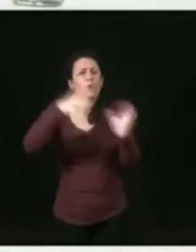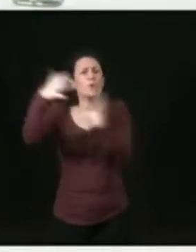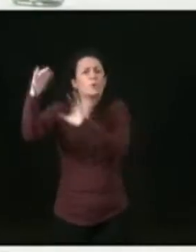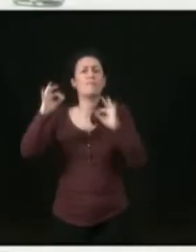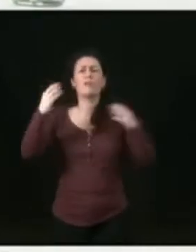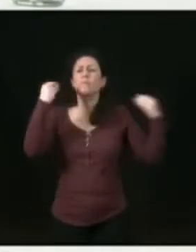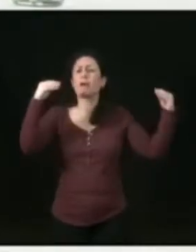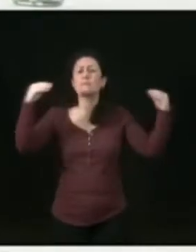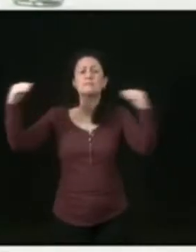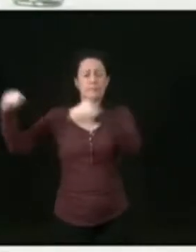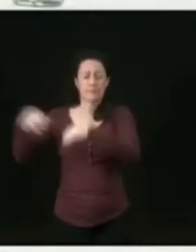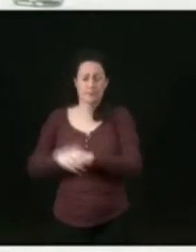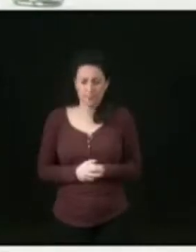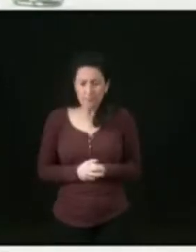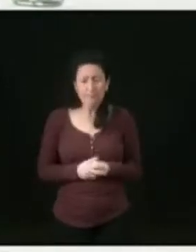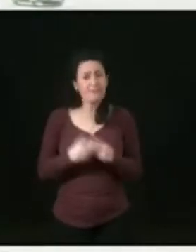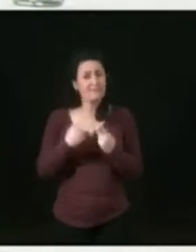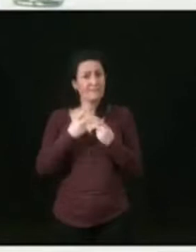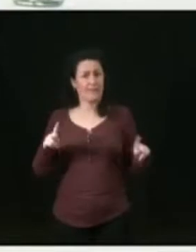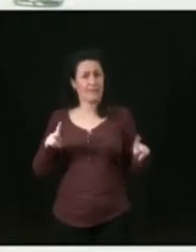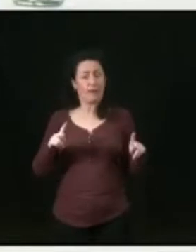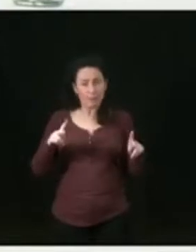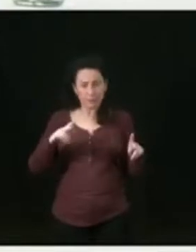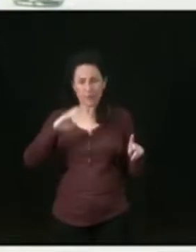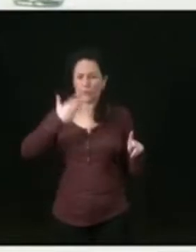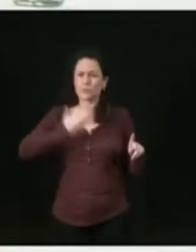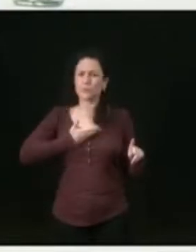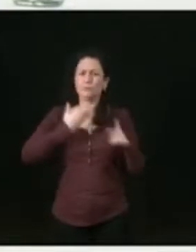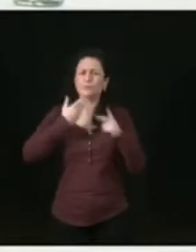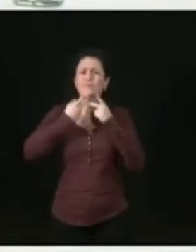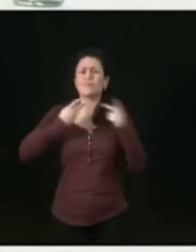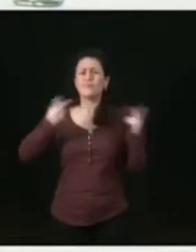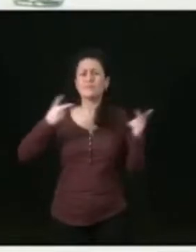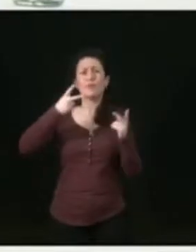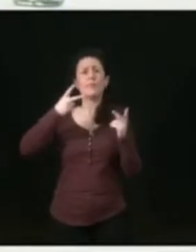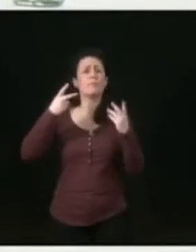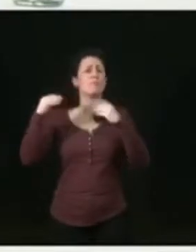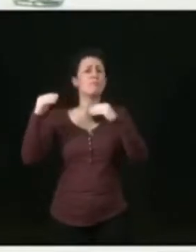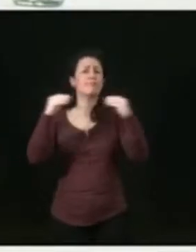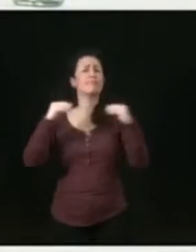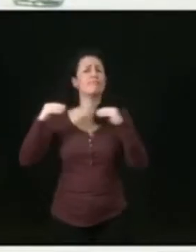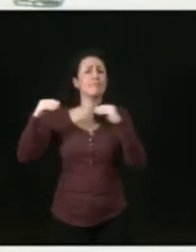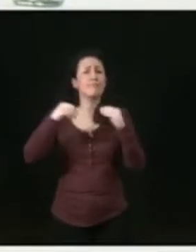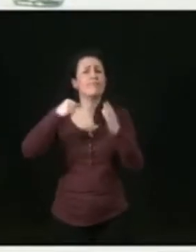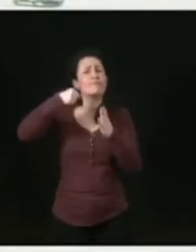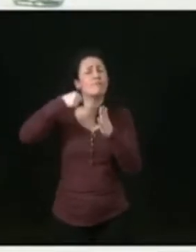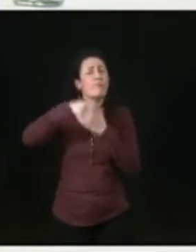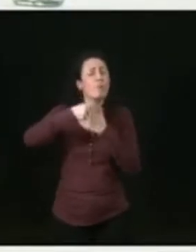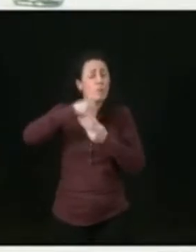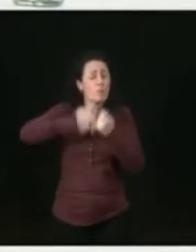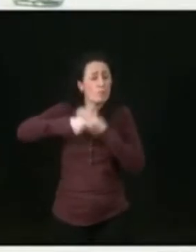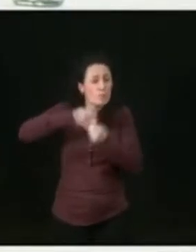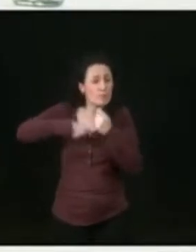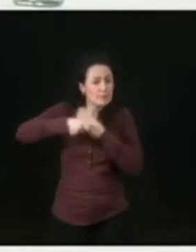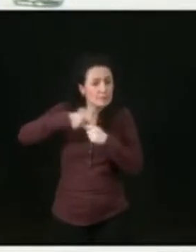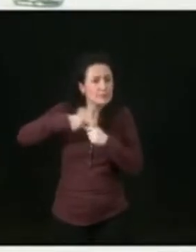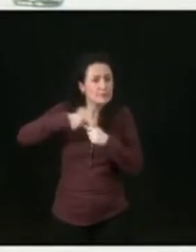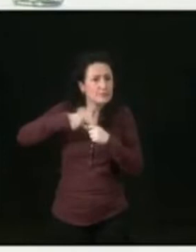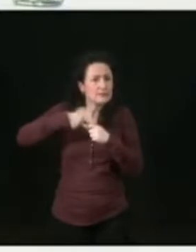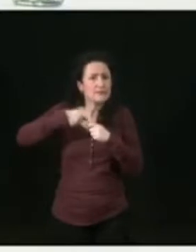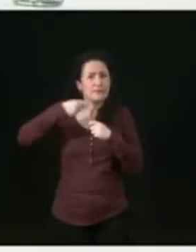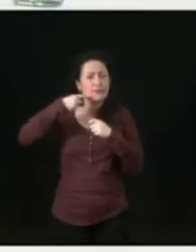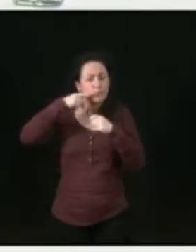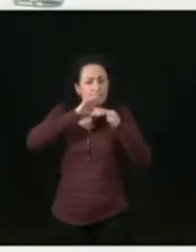Aussi, la commune a reçu une déclaration de fonds de commerce inclus dans le périmètre du commerce de proximité entre